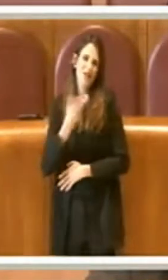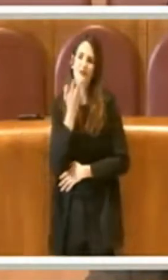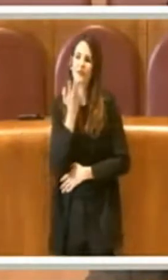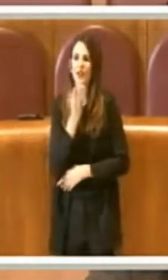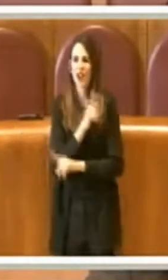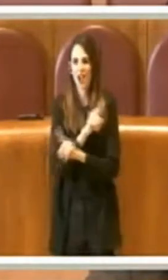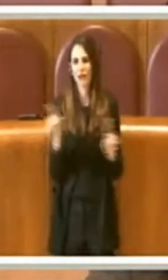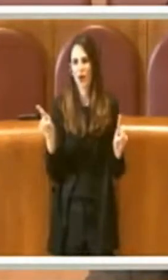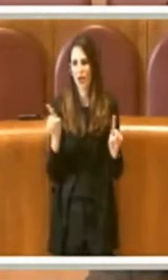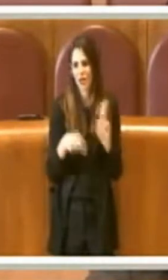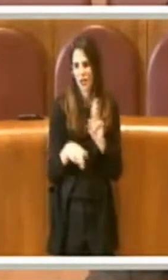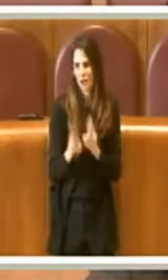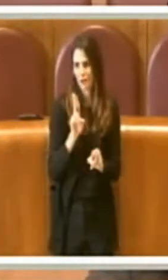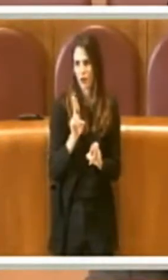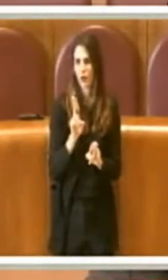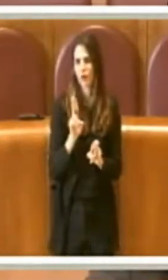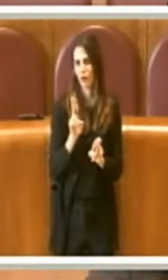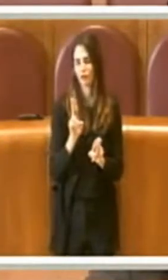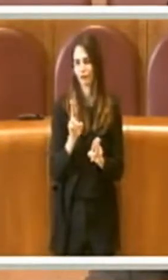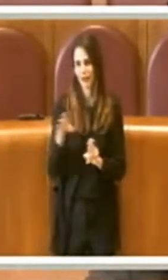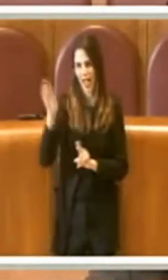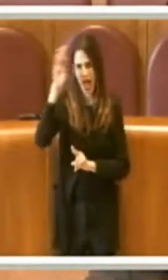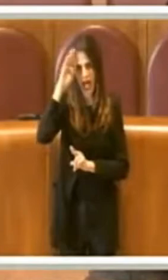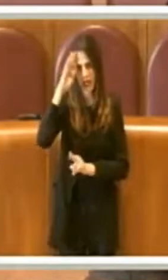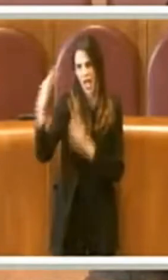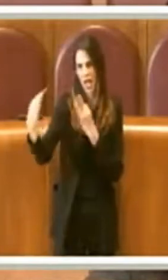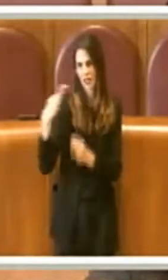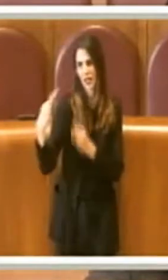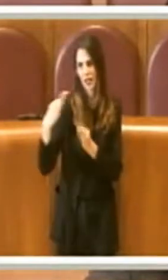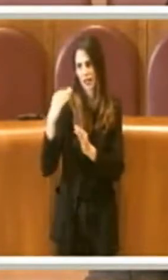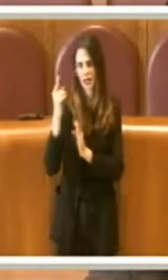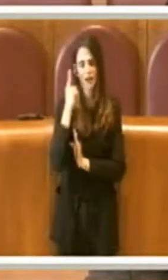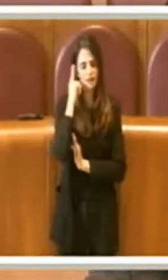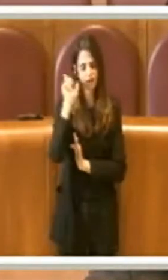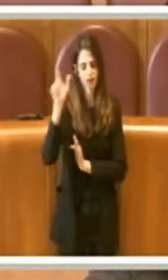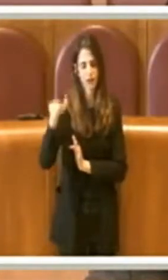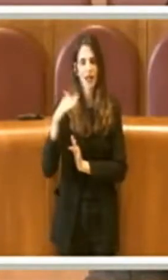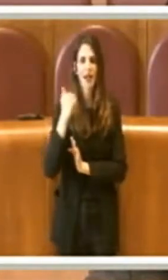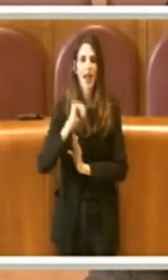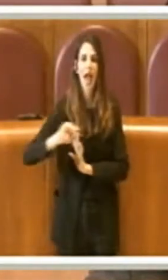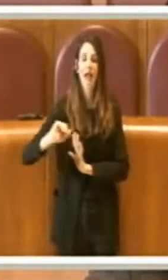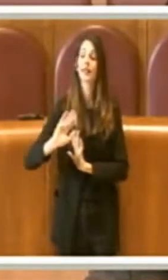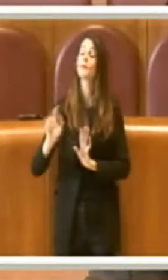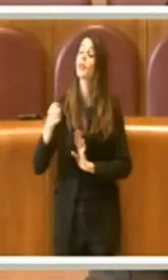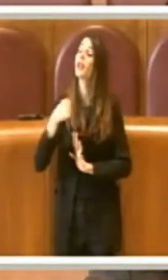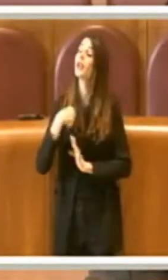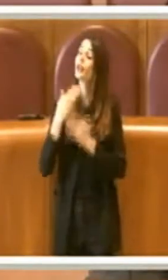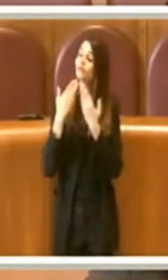sorvolare e di non calcare continuamente la mano. Ringrazio comunque anche il consigliere Figliomeni per